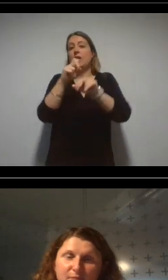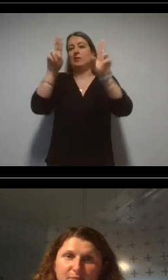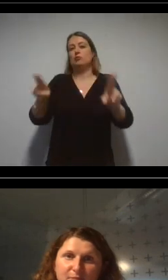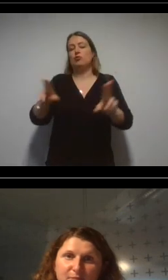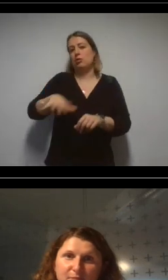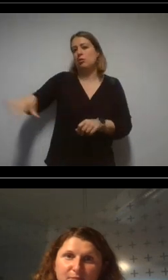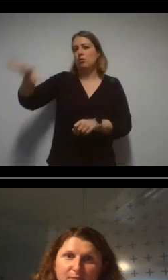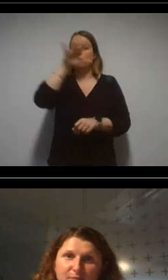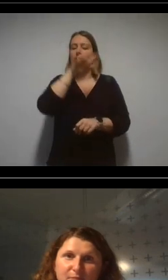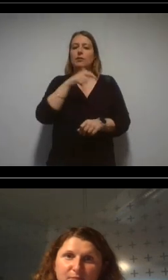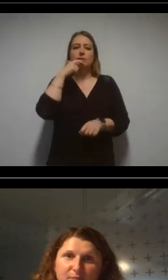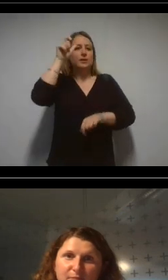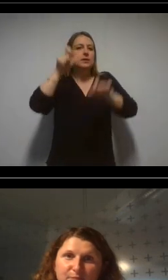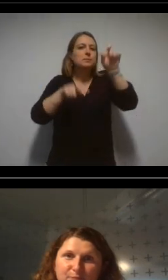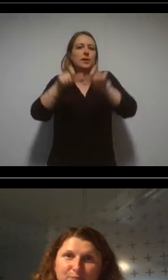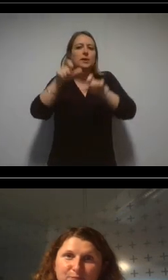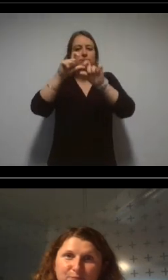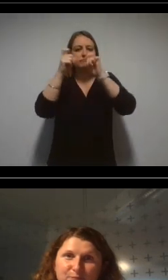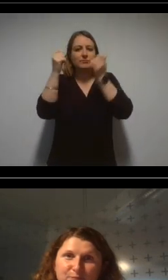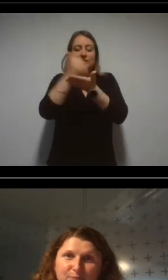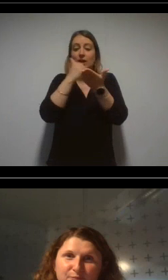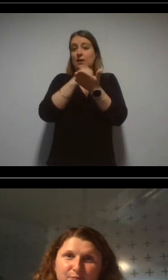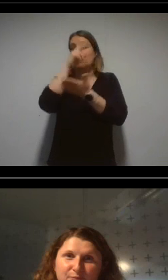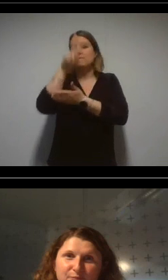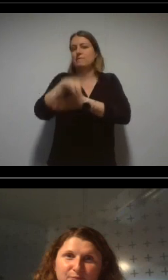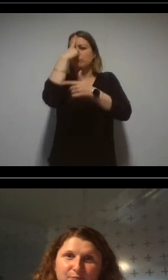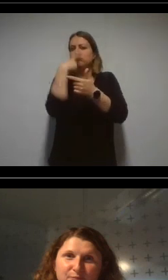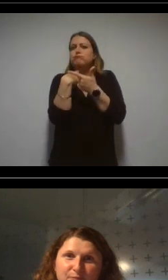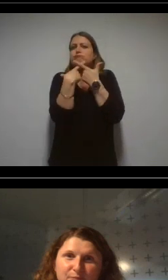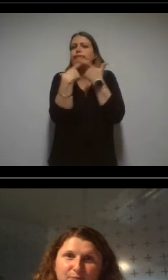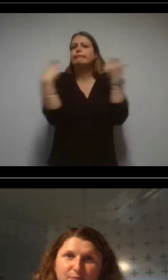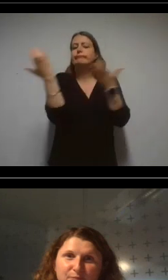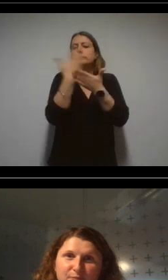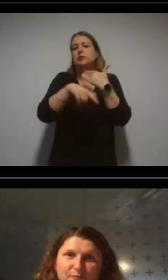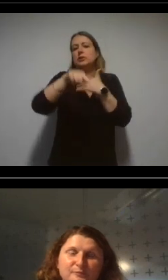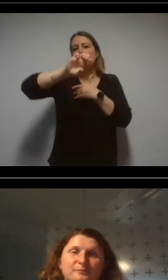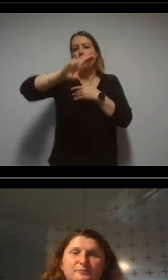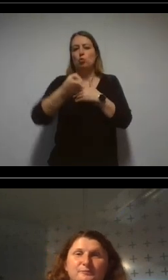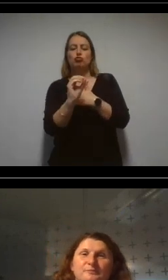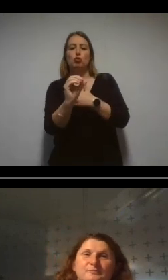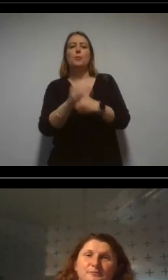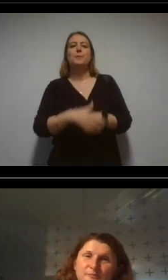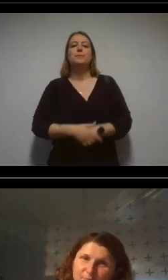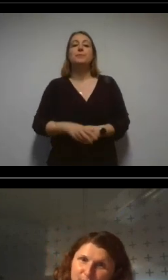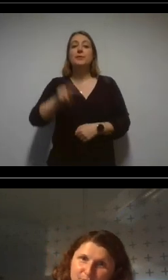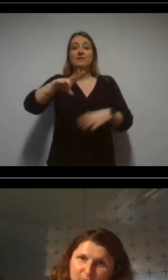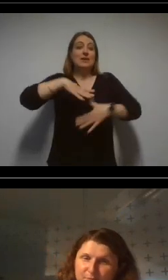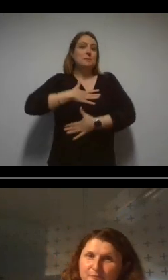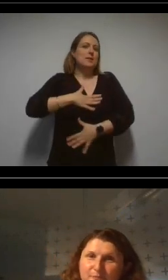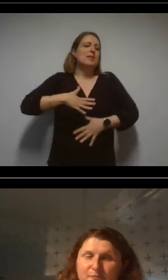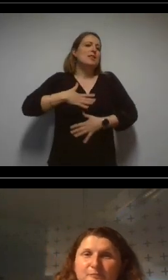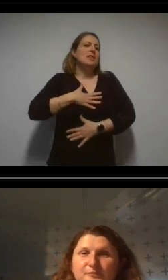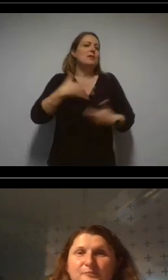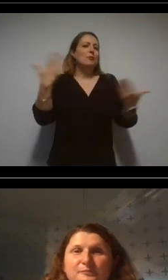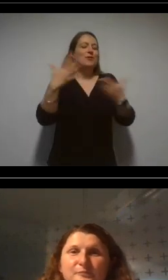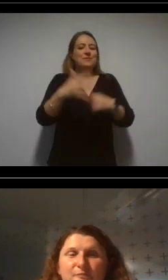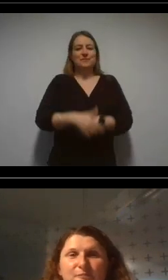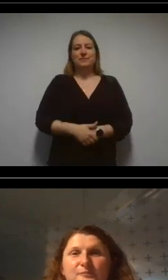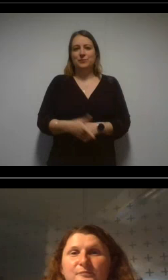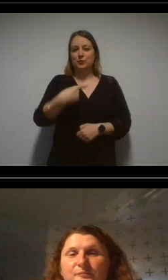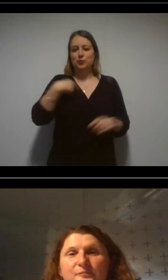employés très diversifiés chez Conto aujourd'hui. Et on a le plaisir de collaborer avec